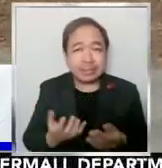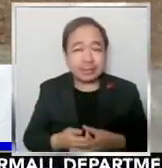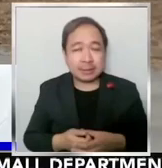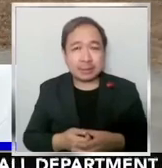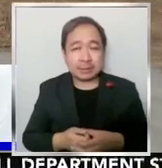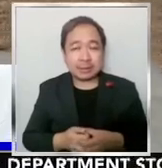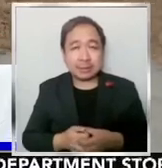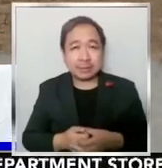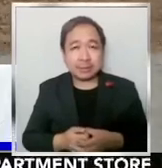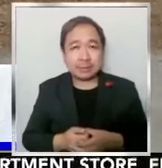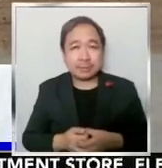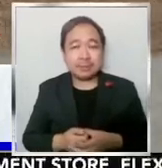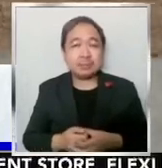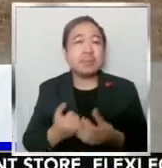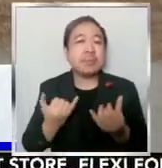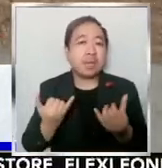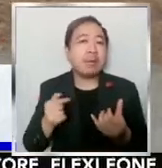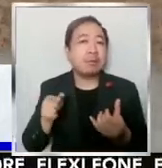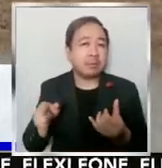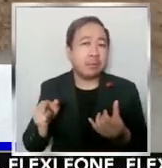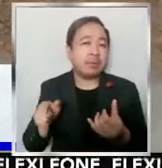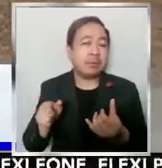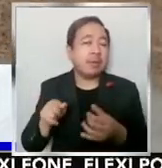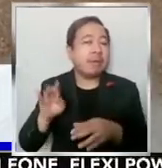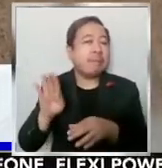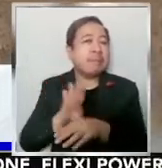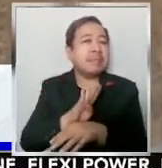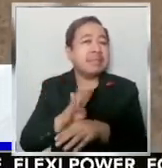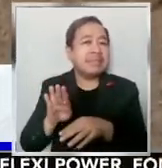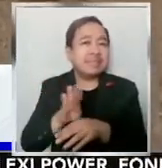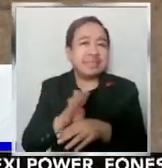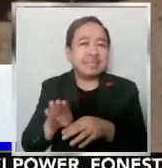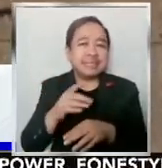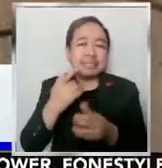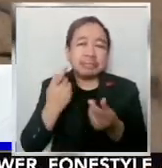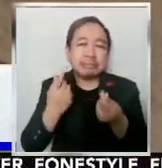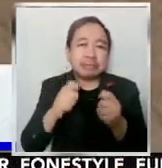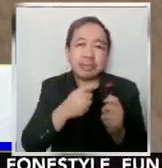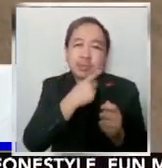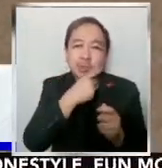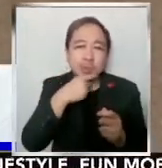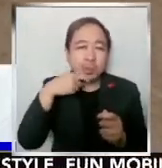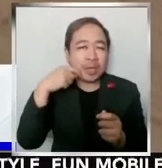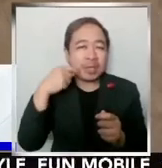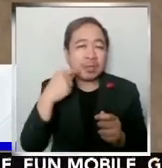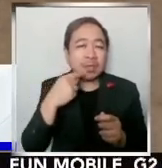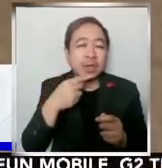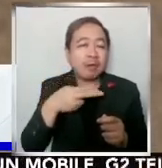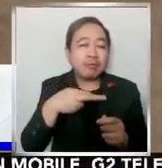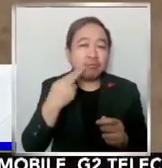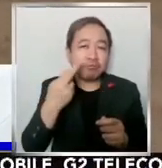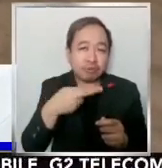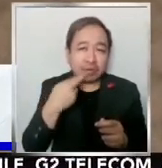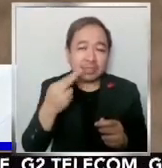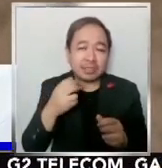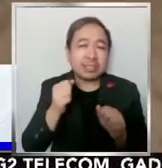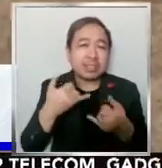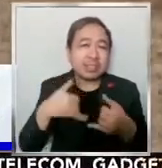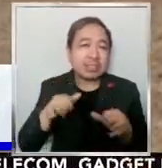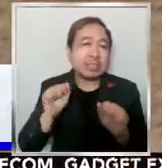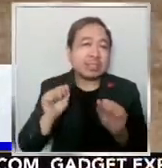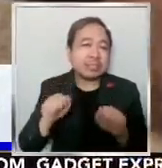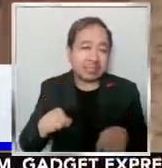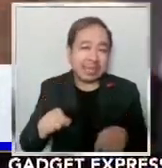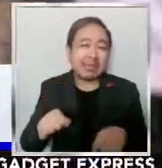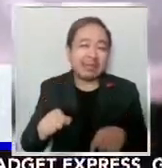Abala sila ngayon sa pagpapatuyo ng mga nabasang palay na pwede pang mapakinabangan. Pero imbis na maibenta